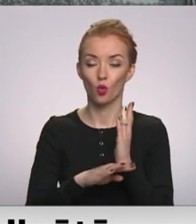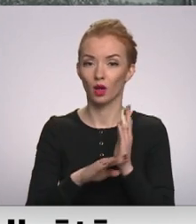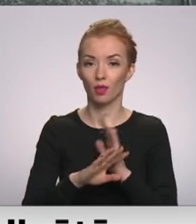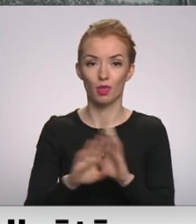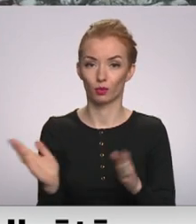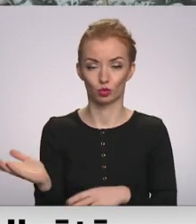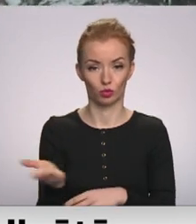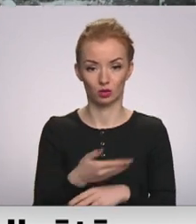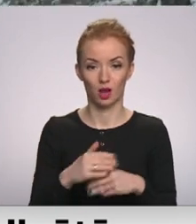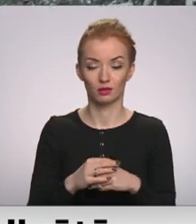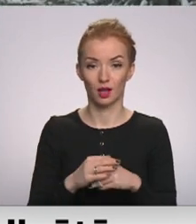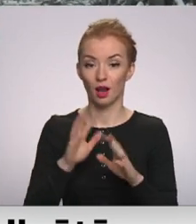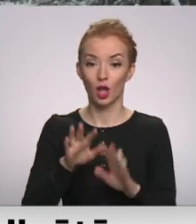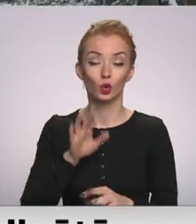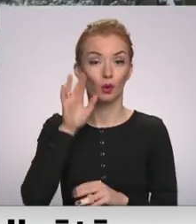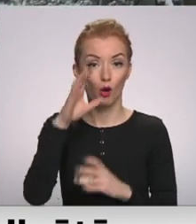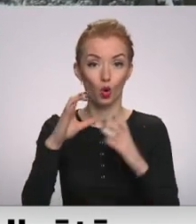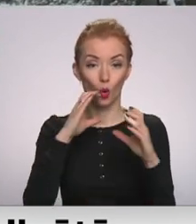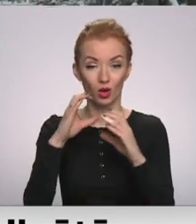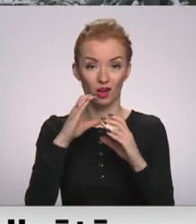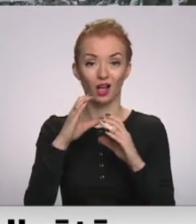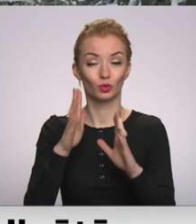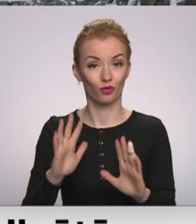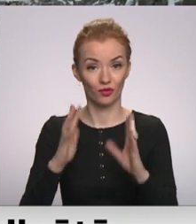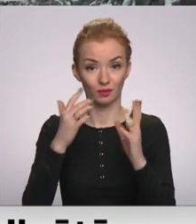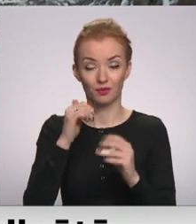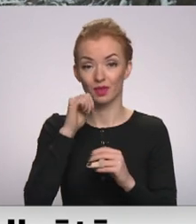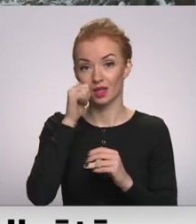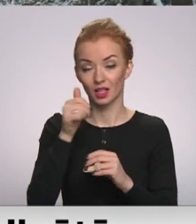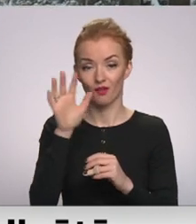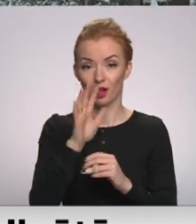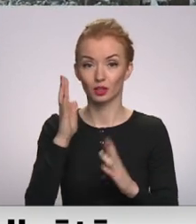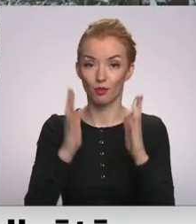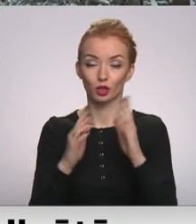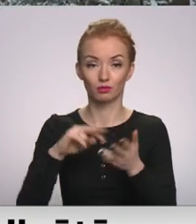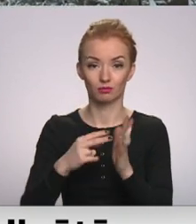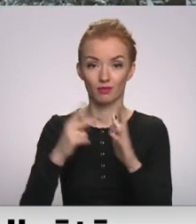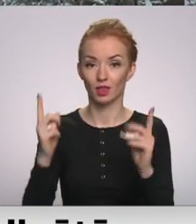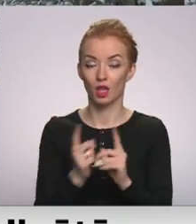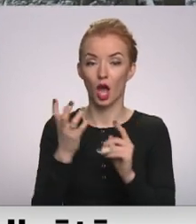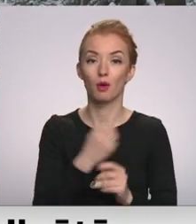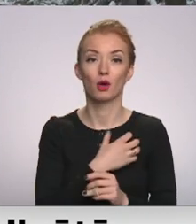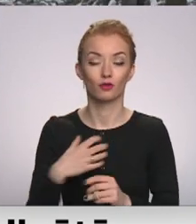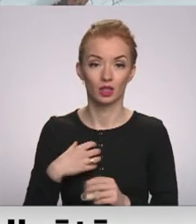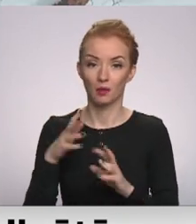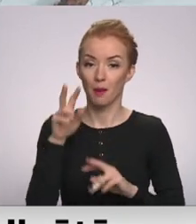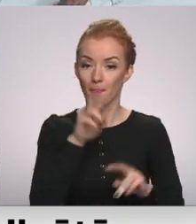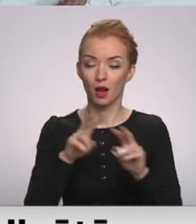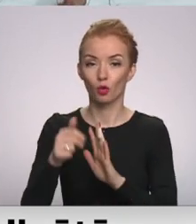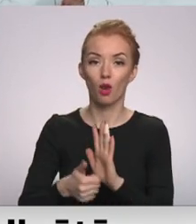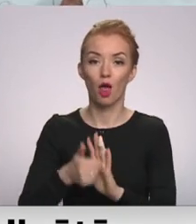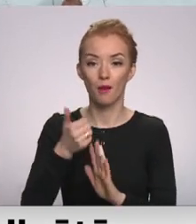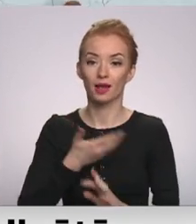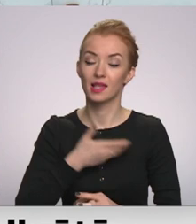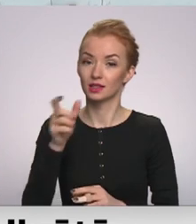netikšot nozāģēti. Lai turpmāk komunikācija neklibotu, rīt Latvijas valsts meži ieplānojuši tikšanos ar pašvaldību, lai meklētu labākus